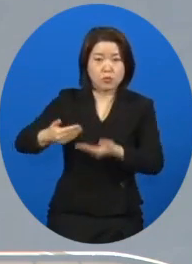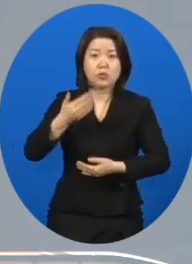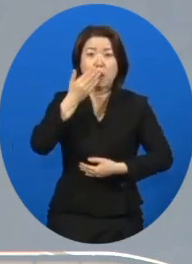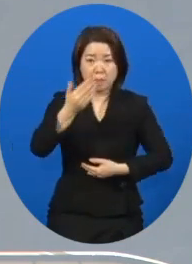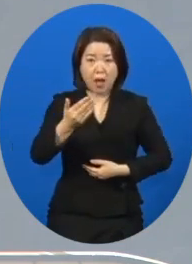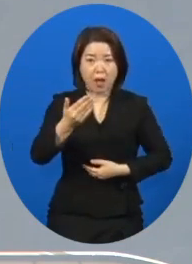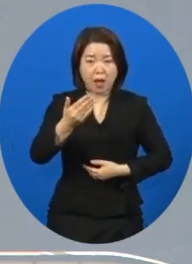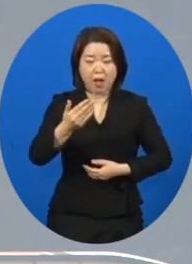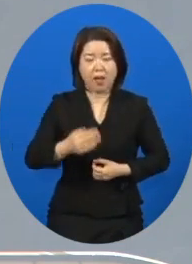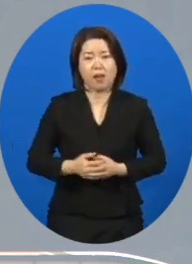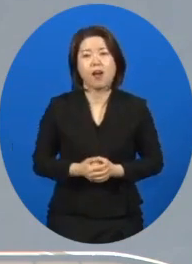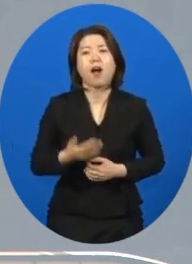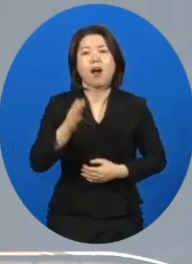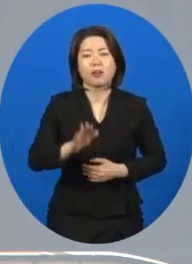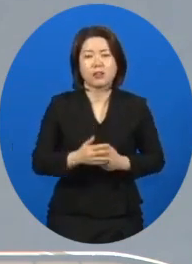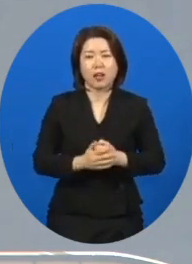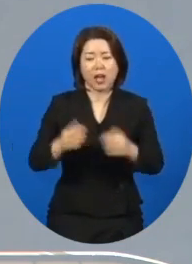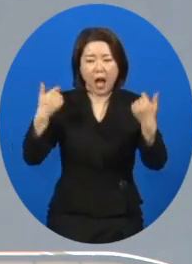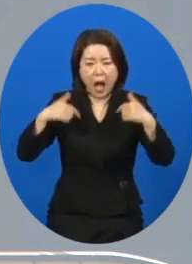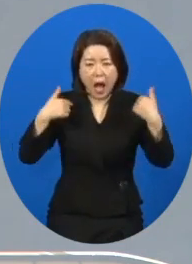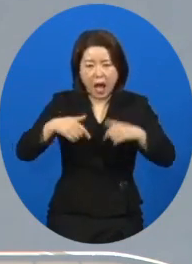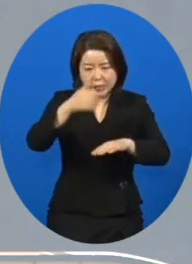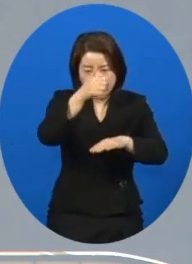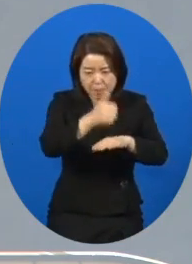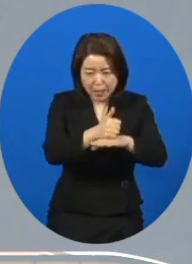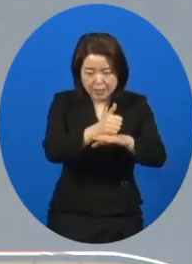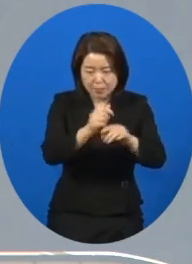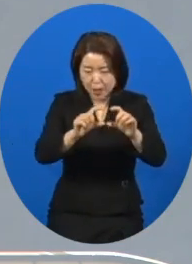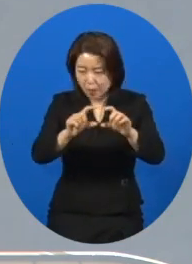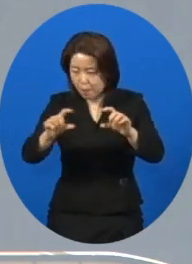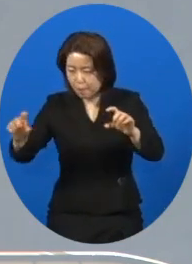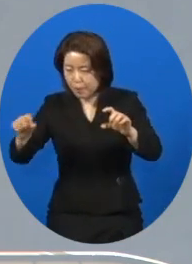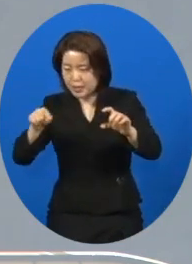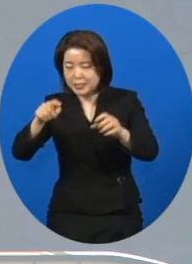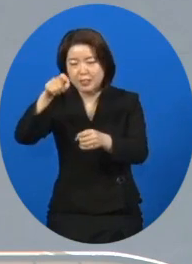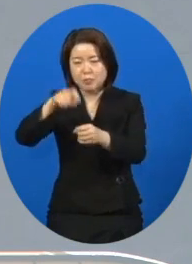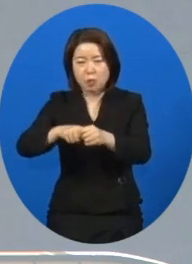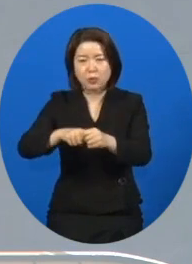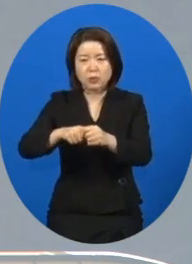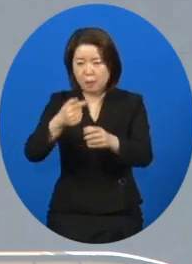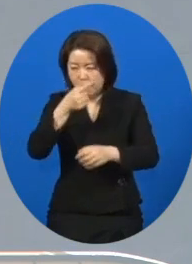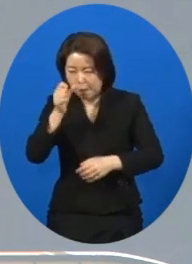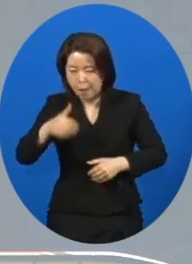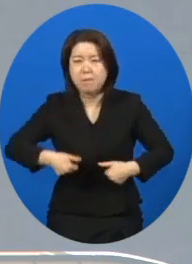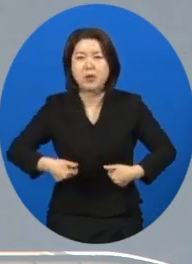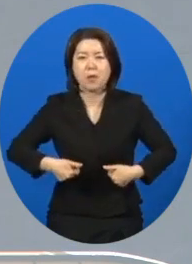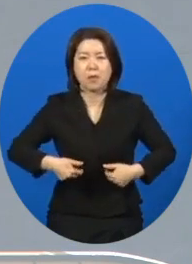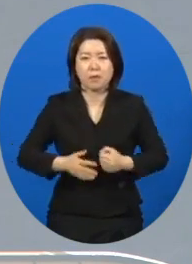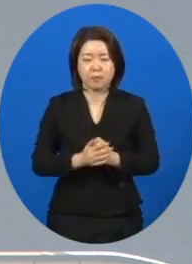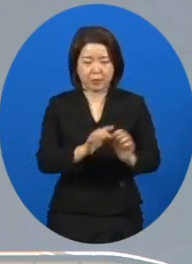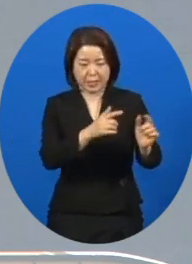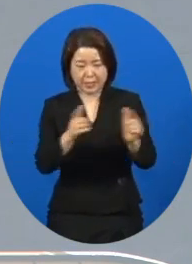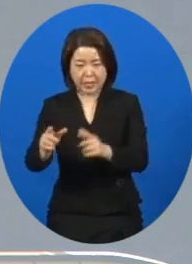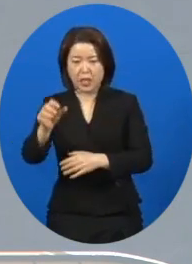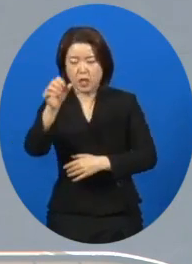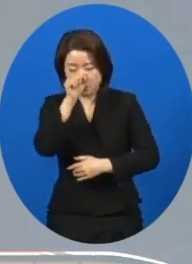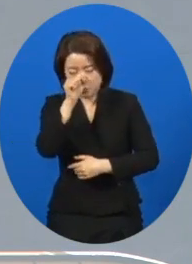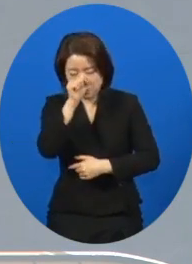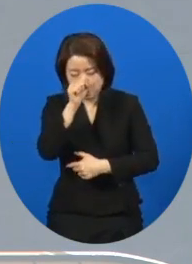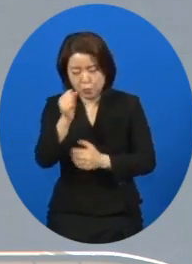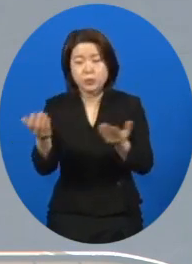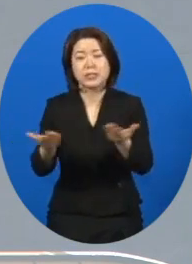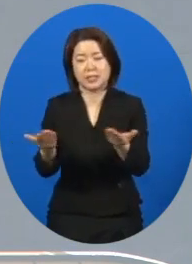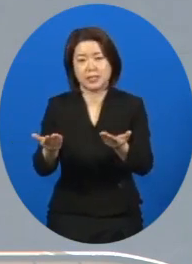있대요. 네, 항상 마지막 하나님이 그렇게 하시는 목적을 알아야 돼요. 온갖 선한